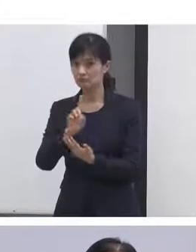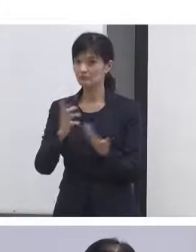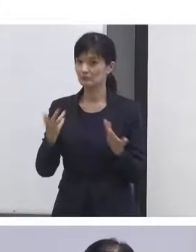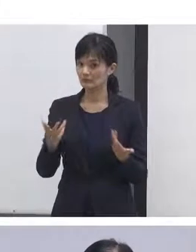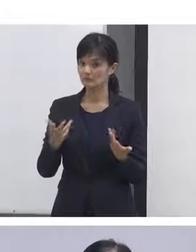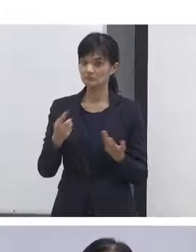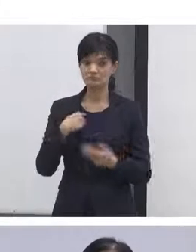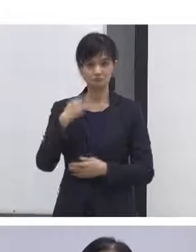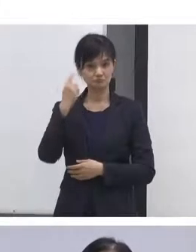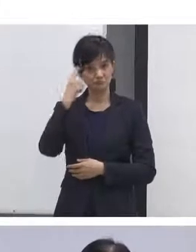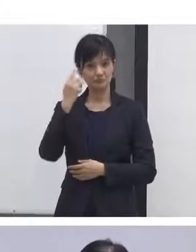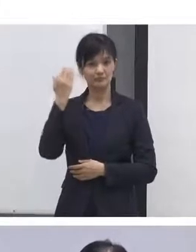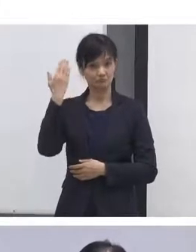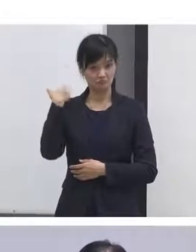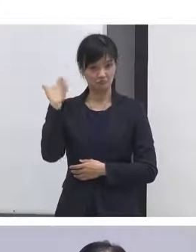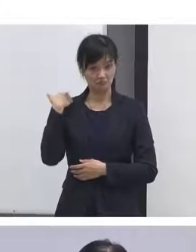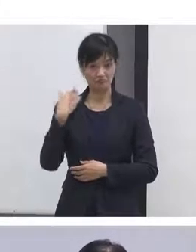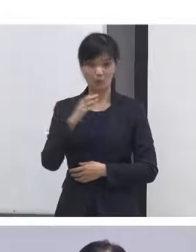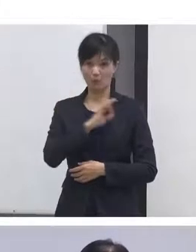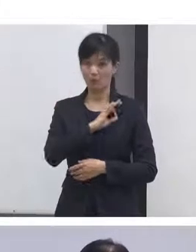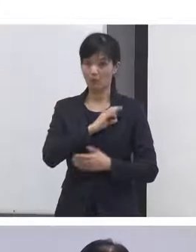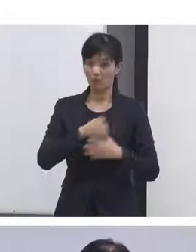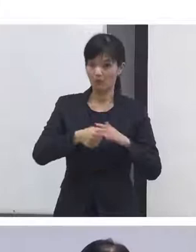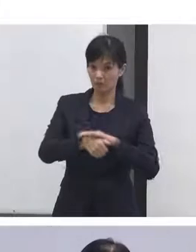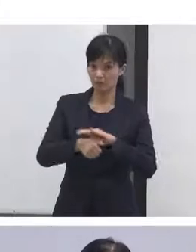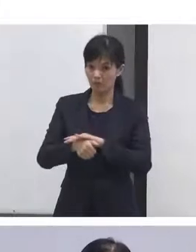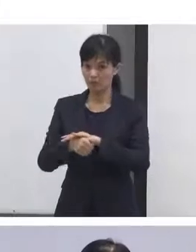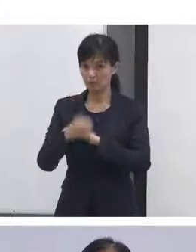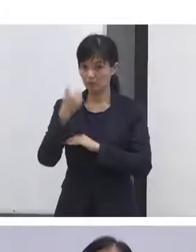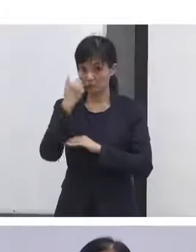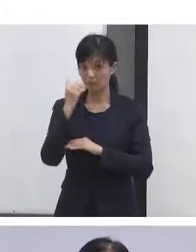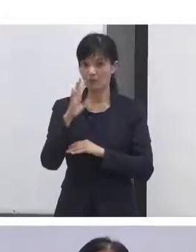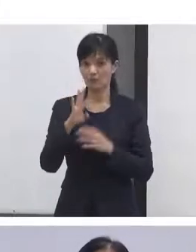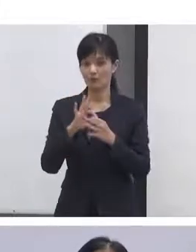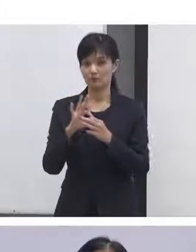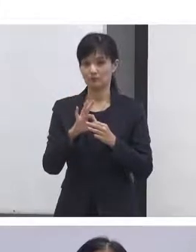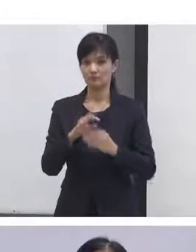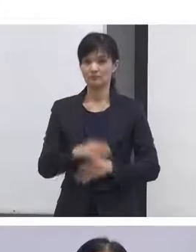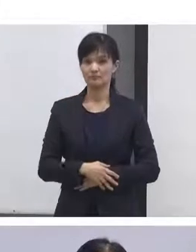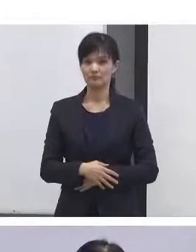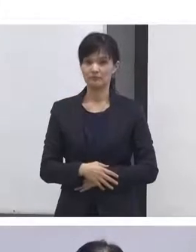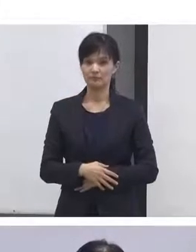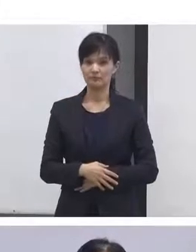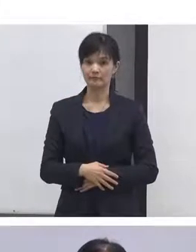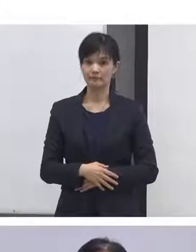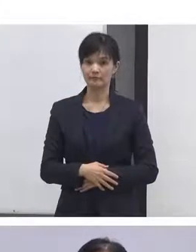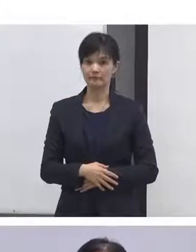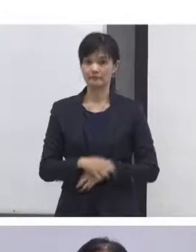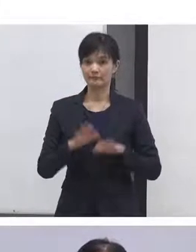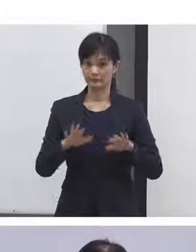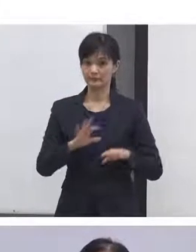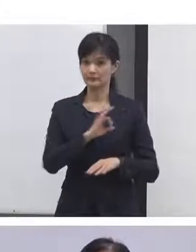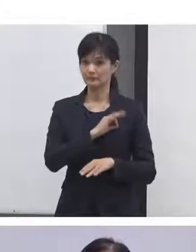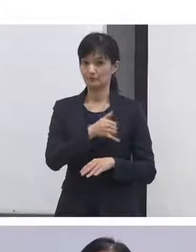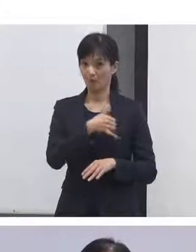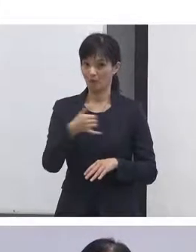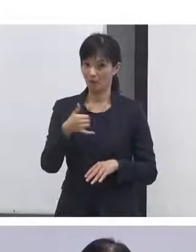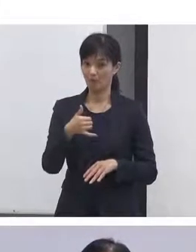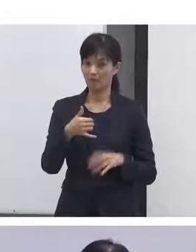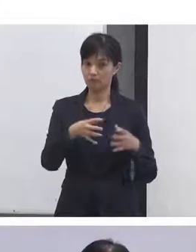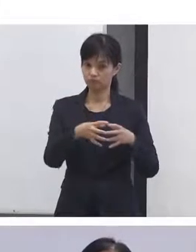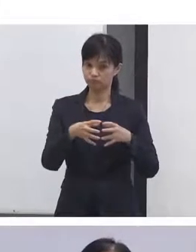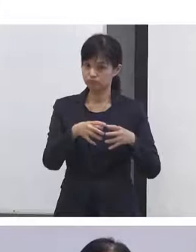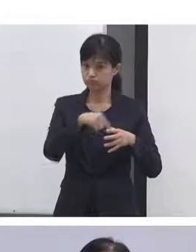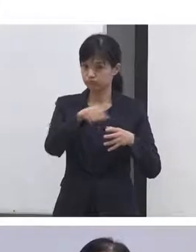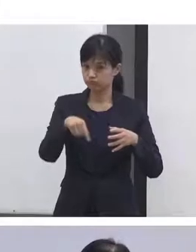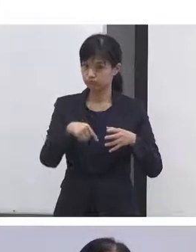那成员有关系，就接着就可以接到刚刚之浩讲的那一段。因为现在的成员是这个样子的组成，那